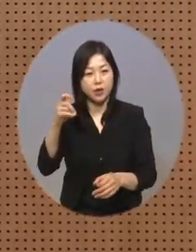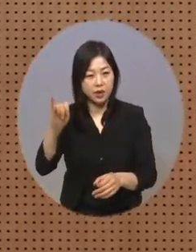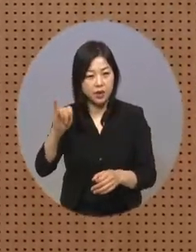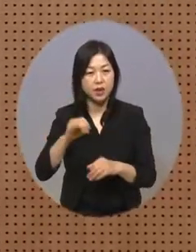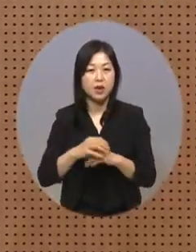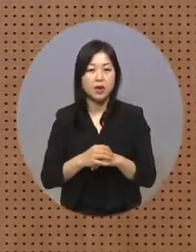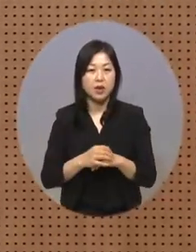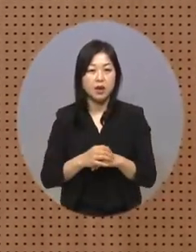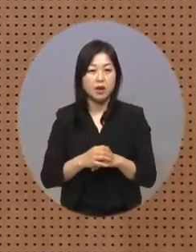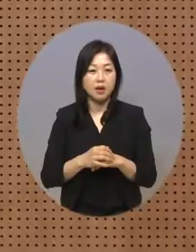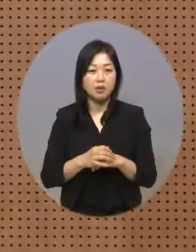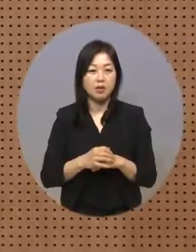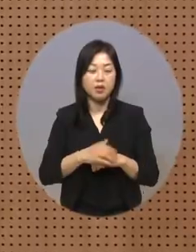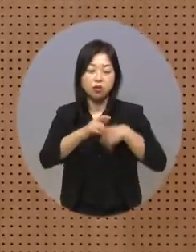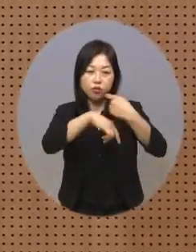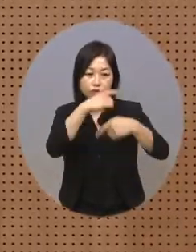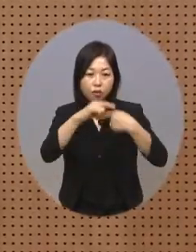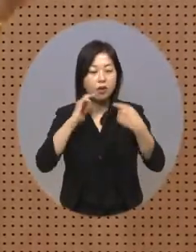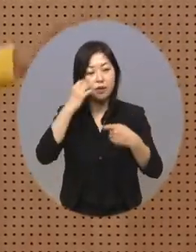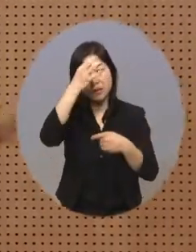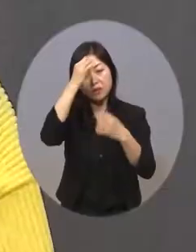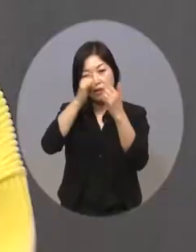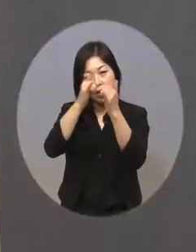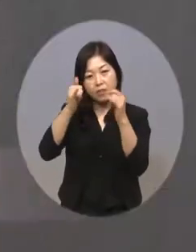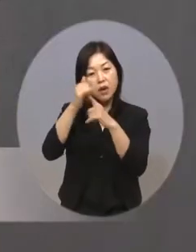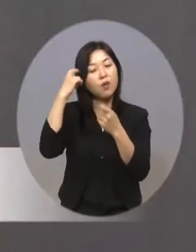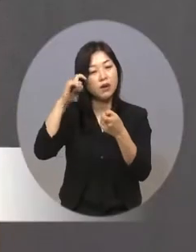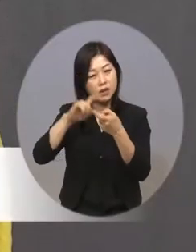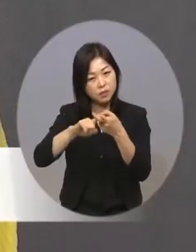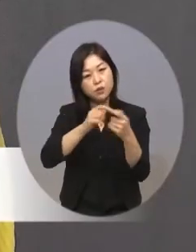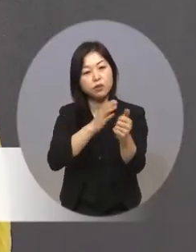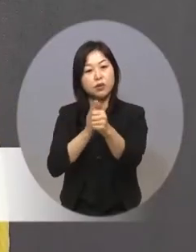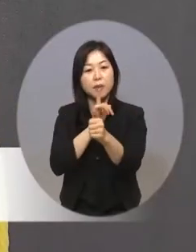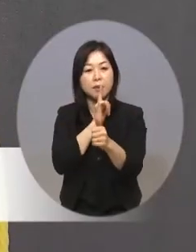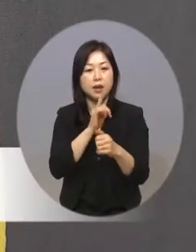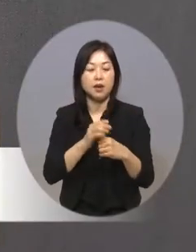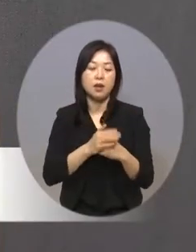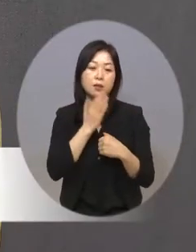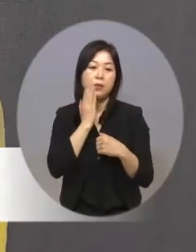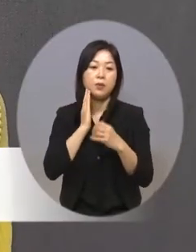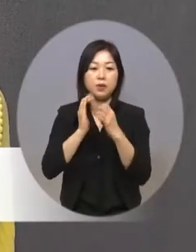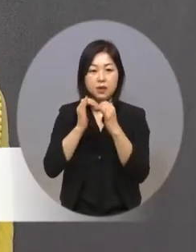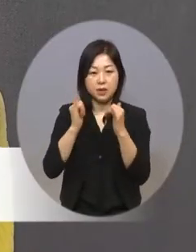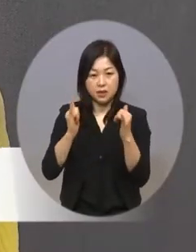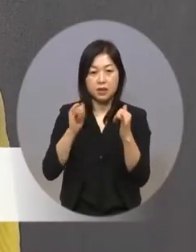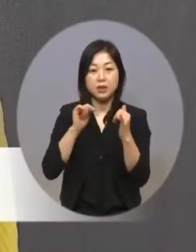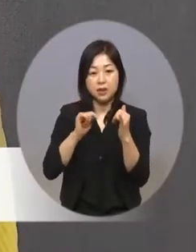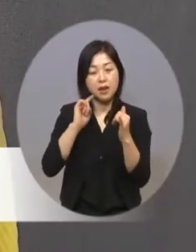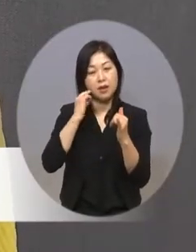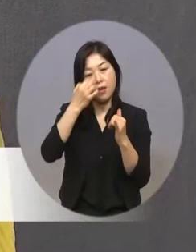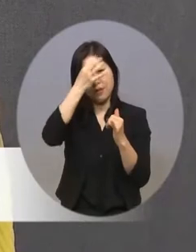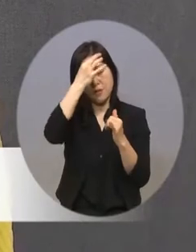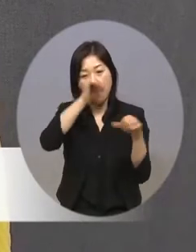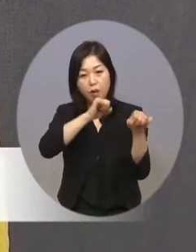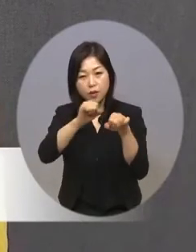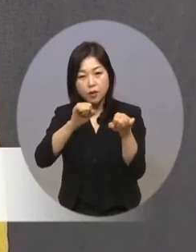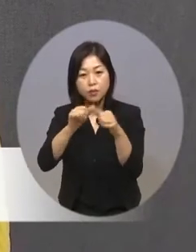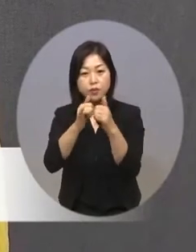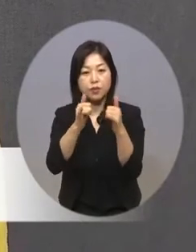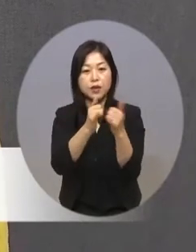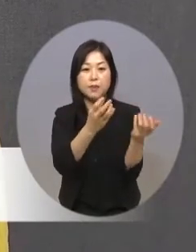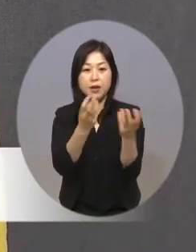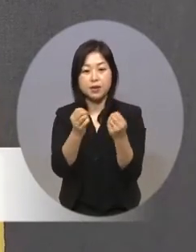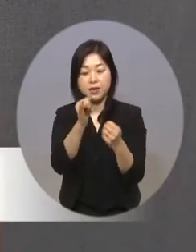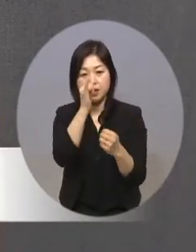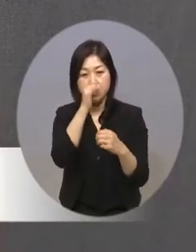대중들의 관심도 함께 독려했습니다. 농인분들에 준해서도 그렇게 예술 활동을 하시는 분들이